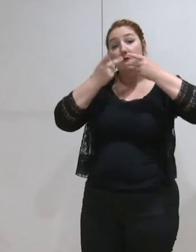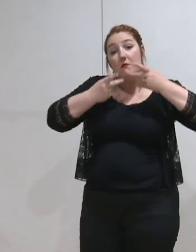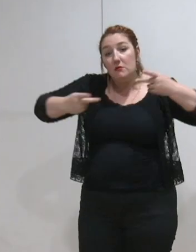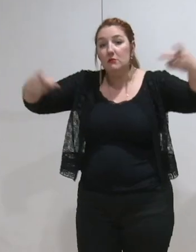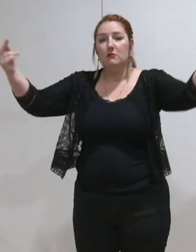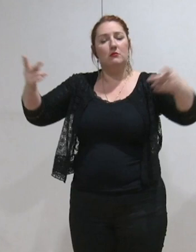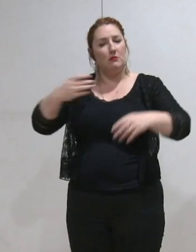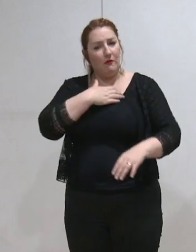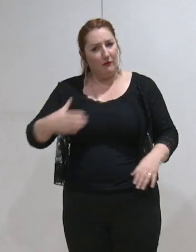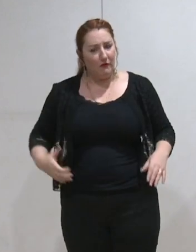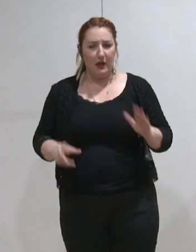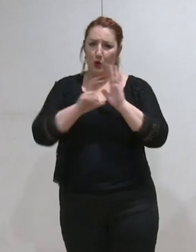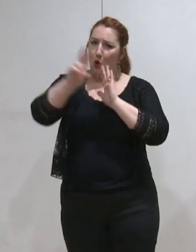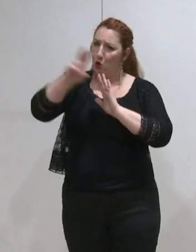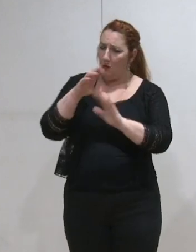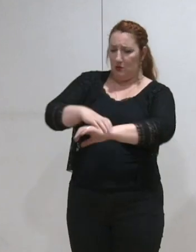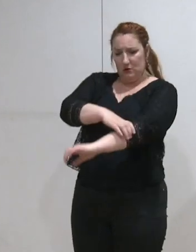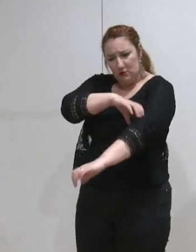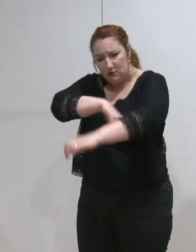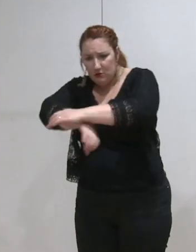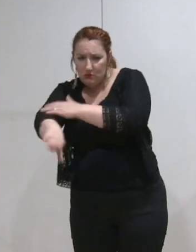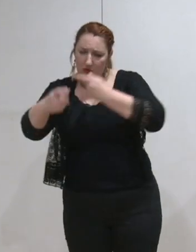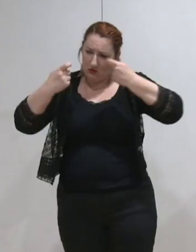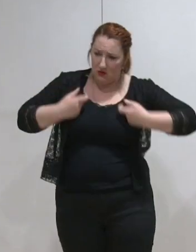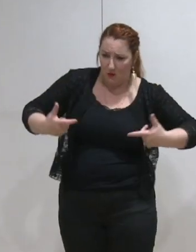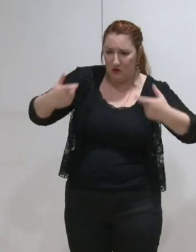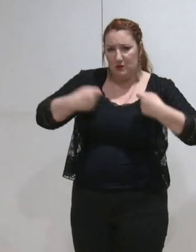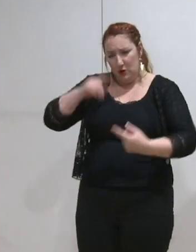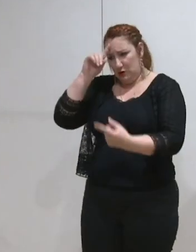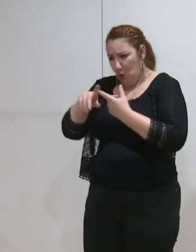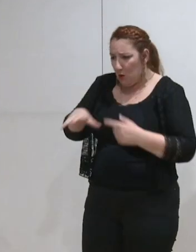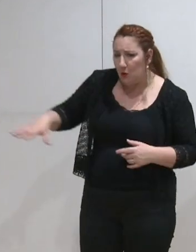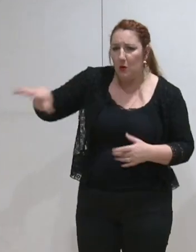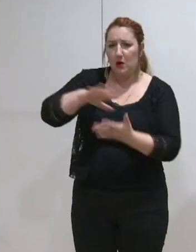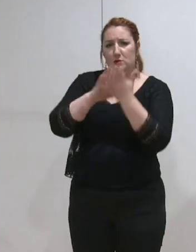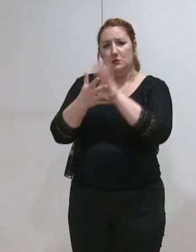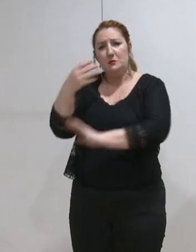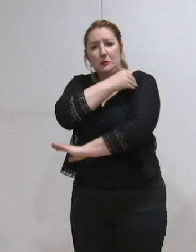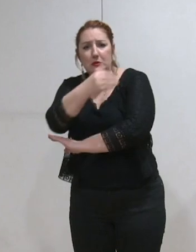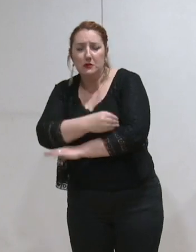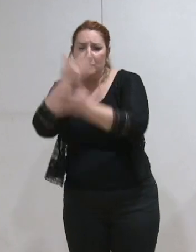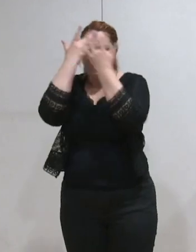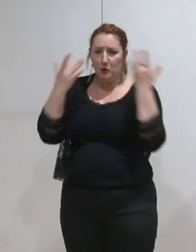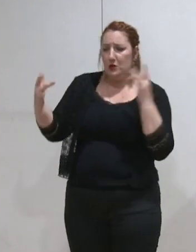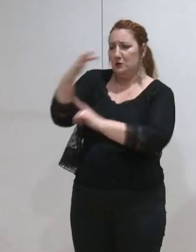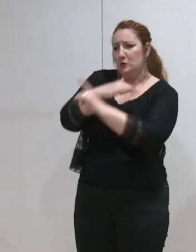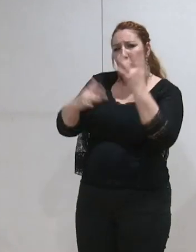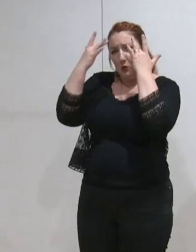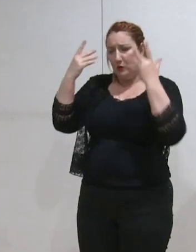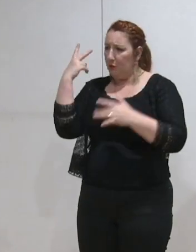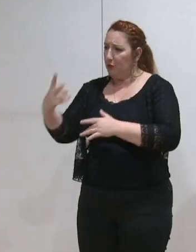déploie effectivement pour soutenir les actions des associations sportives culturells et socioculturel dans les quartiers de